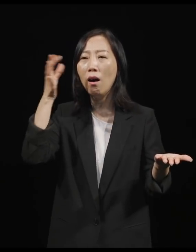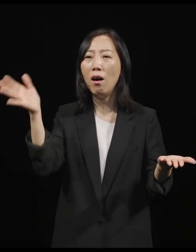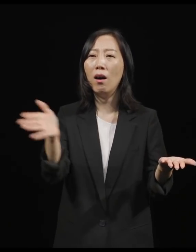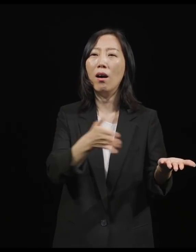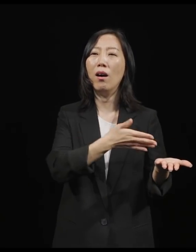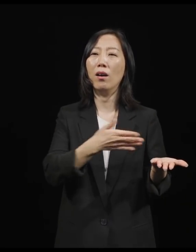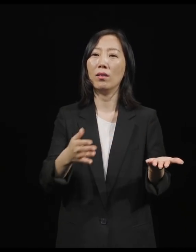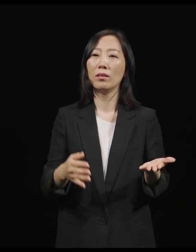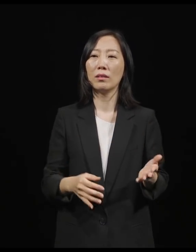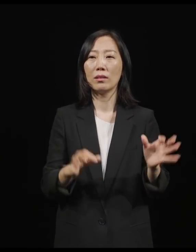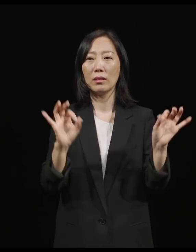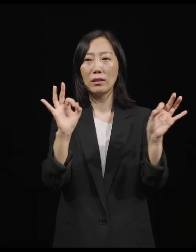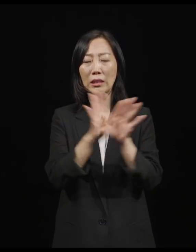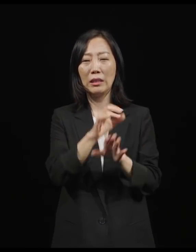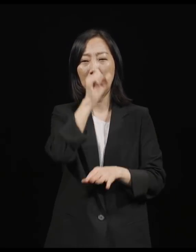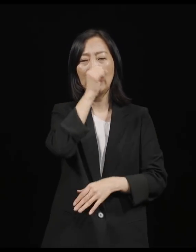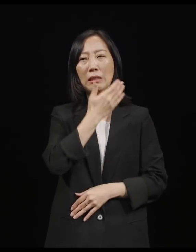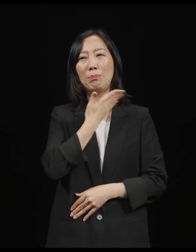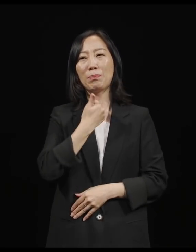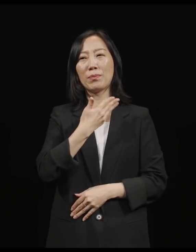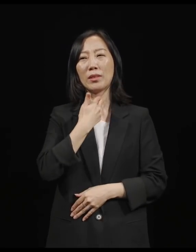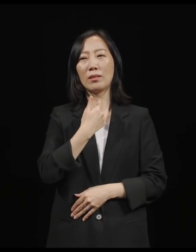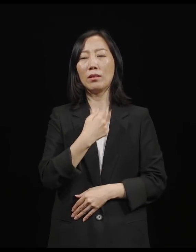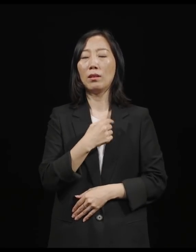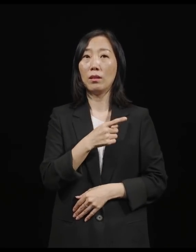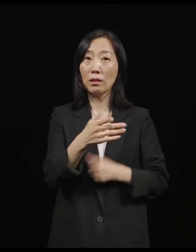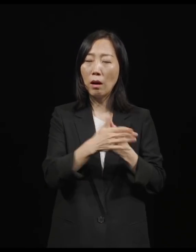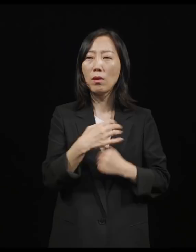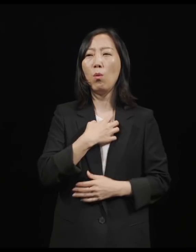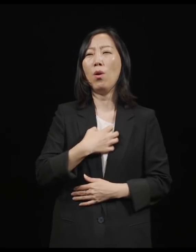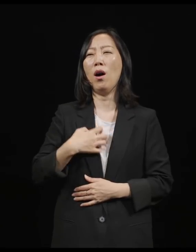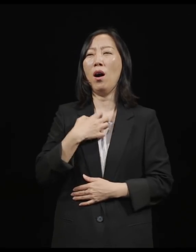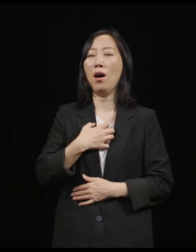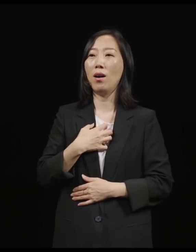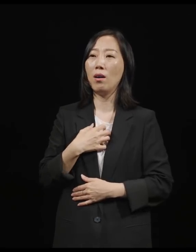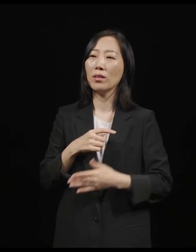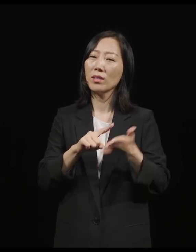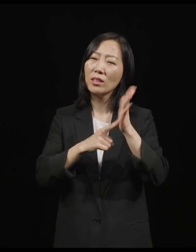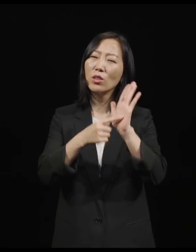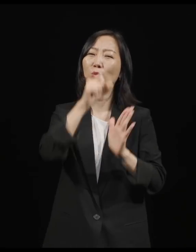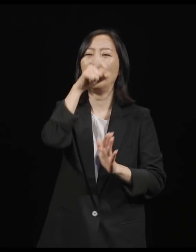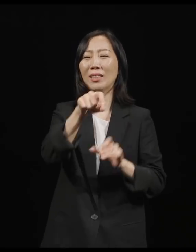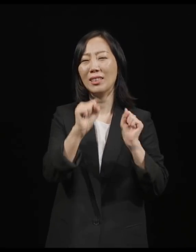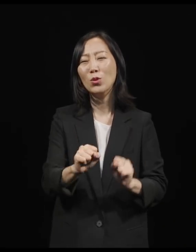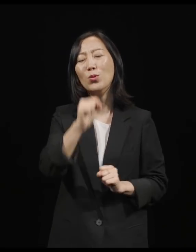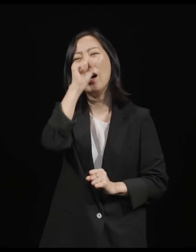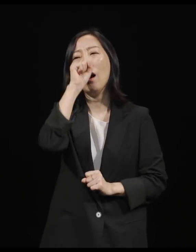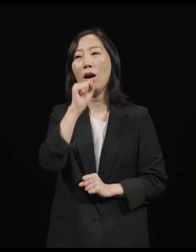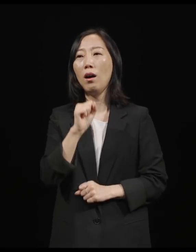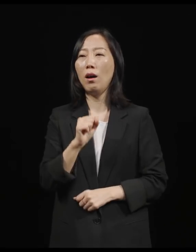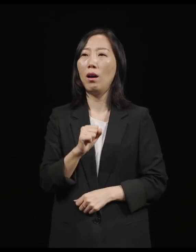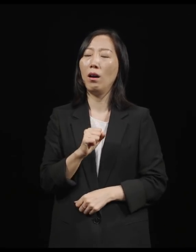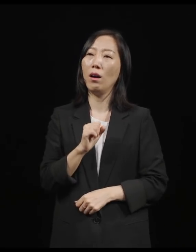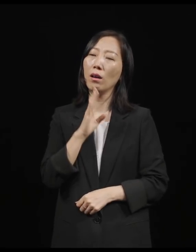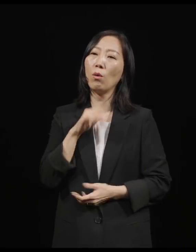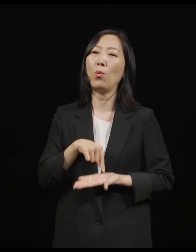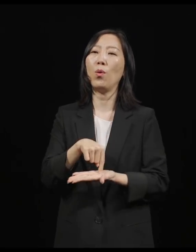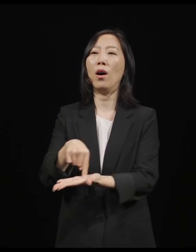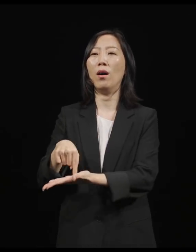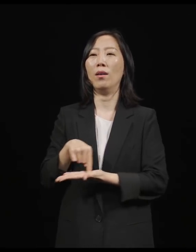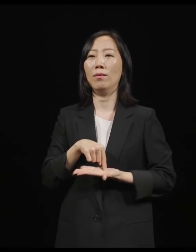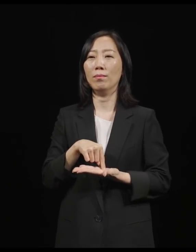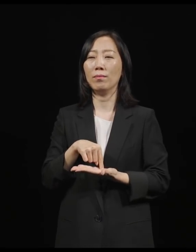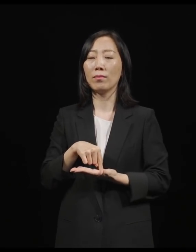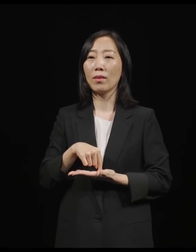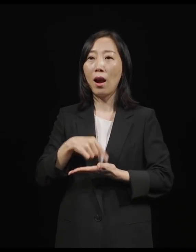사라졌으면 하는 사람으로 괴롭고 나타났으면 하는 사람으로 외롭고 아침에는 오늘이 두렵고 저녁에는